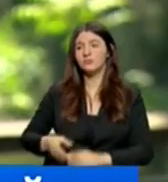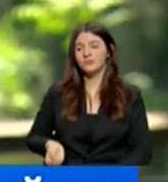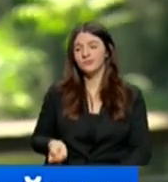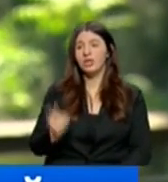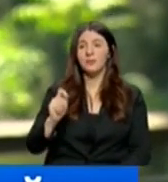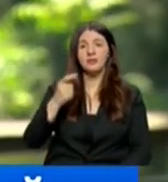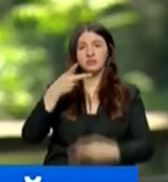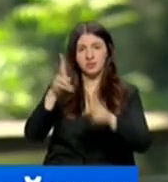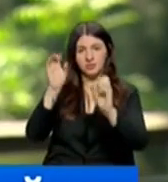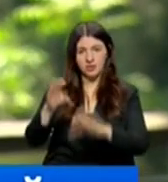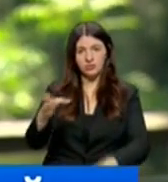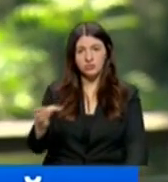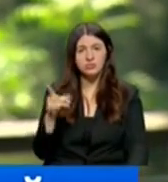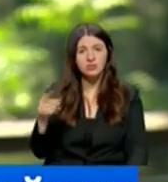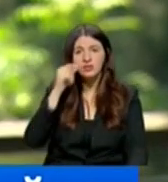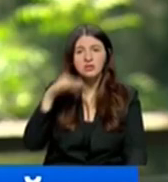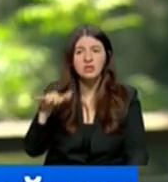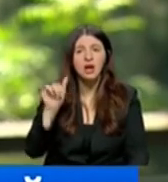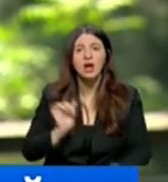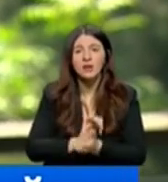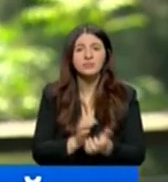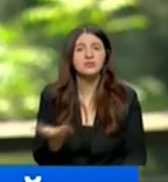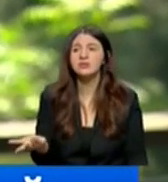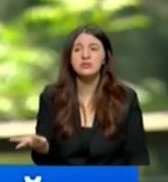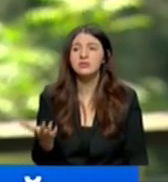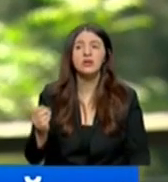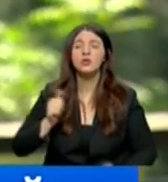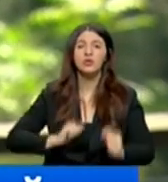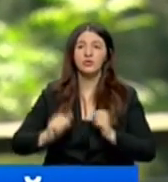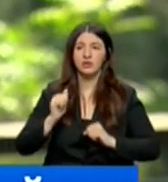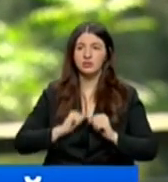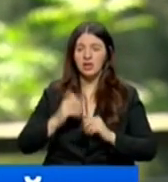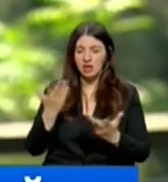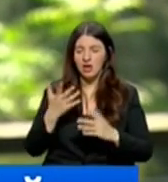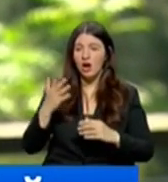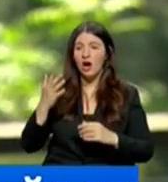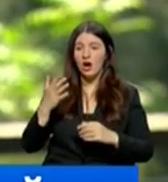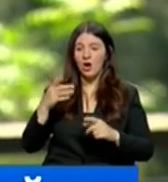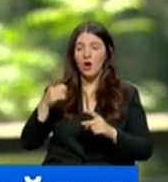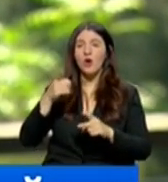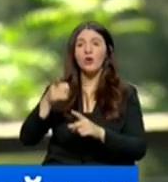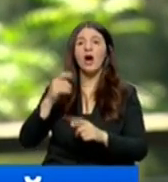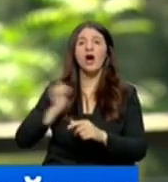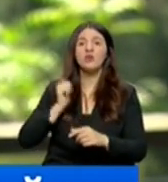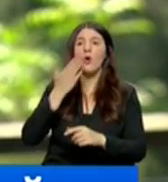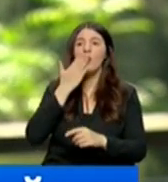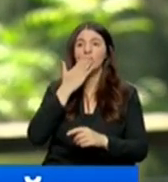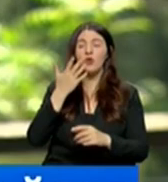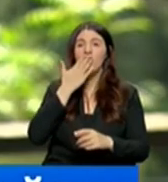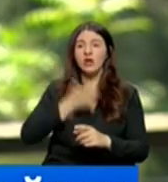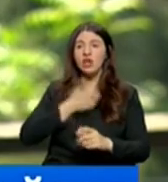adamı serbest bırakıyorsun. Bu insanları hapse atıyorsun. Ya üniversite, harp okulu öğrencileri, darbeci diye içeri attınız